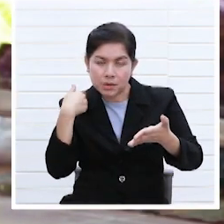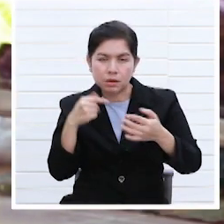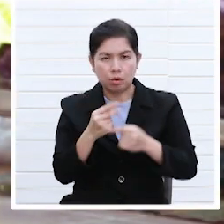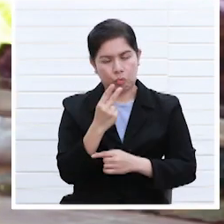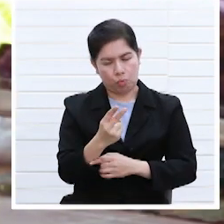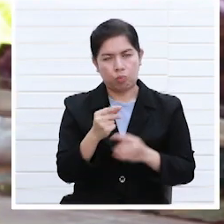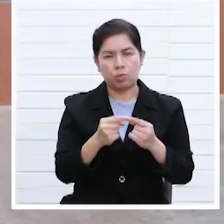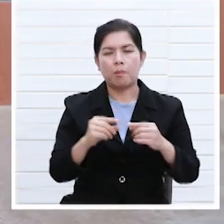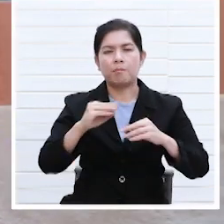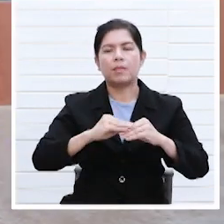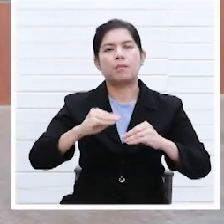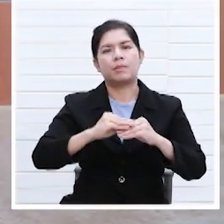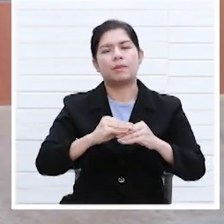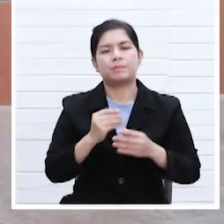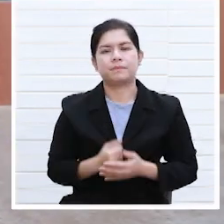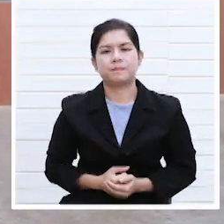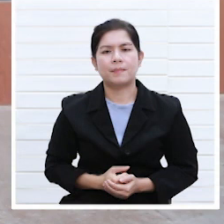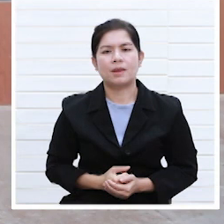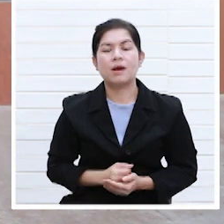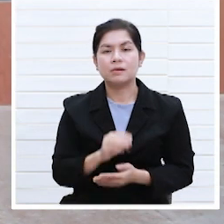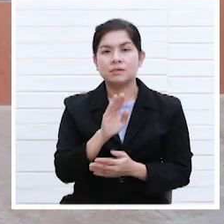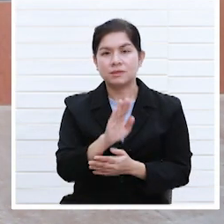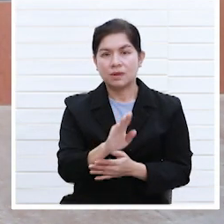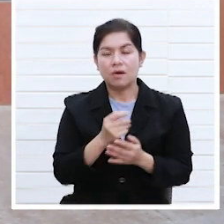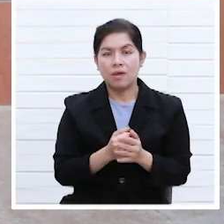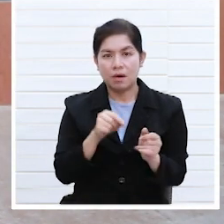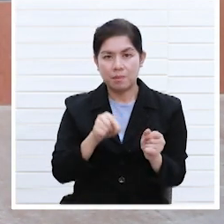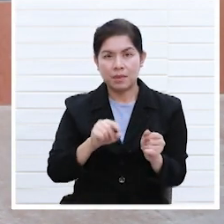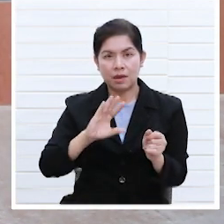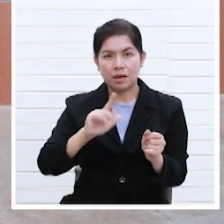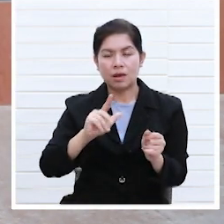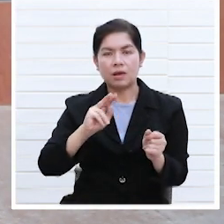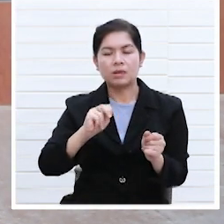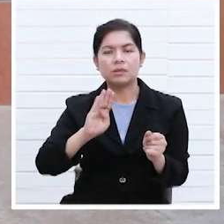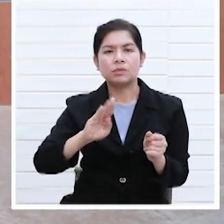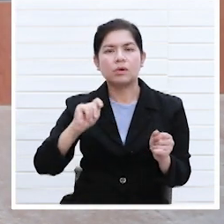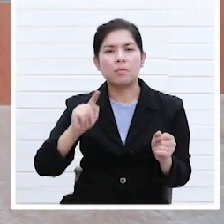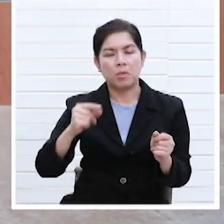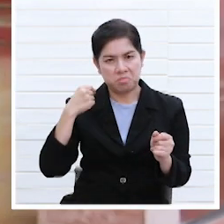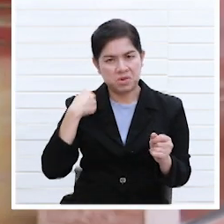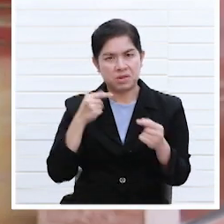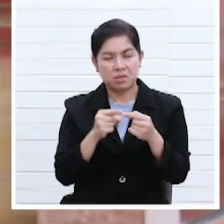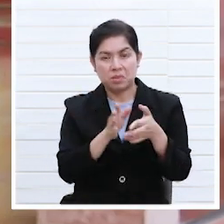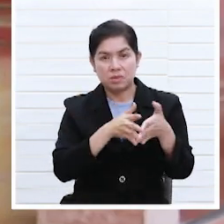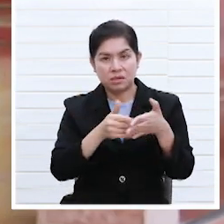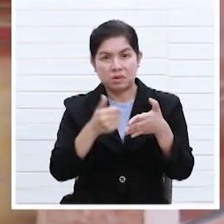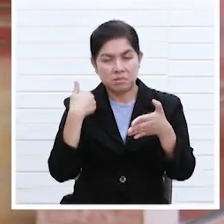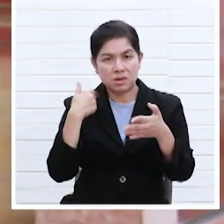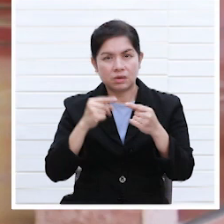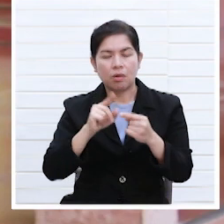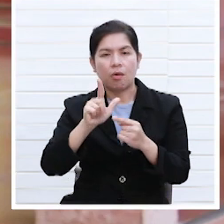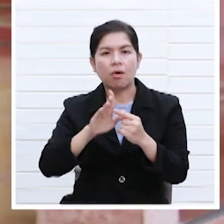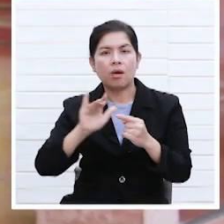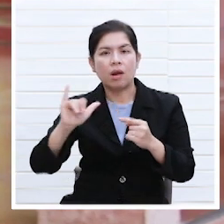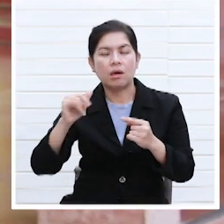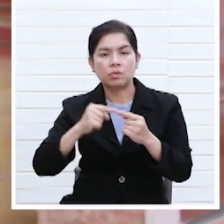ว่าแบบดั้งเดิมใช่ไหมครับ ใช่ค่ะมันก็คือลายมัดหมี่ของอำเภอชนบทมีตั้ง400กว่าลายนะคะ 400กว่าลายเลย แค่มัดหมี